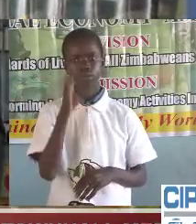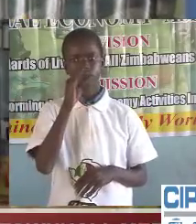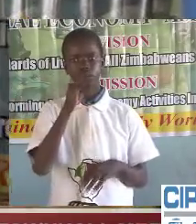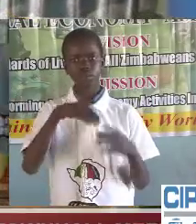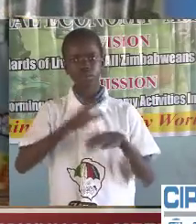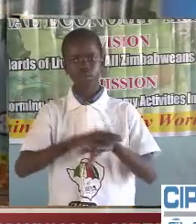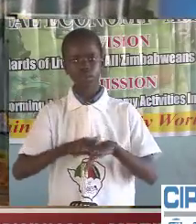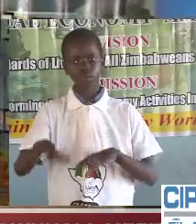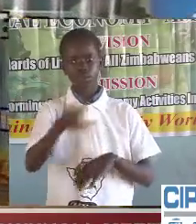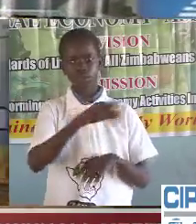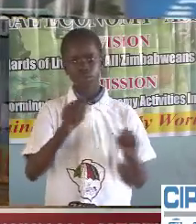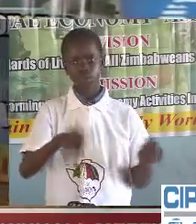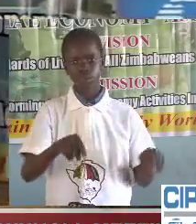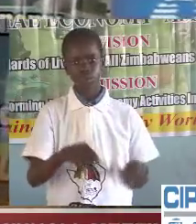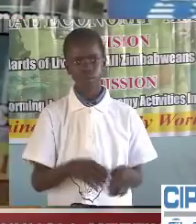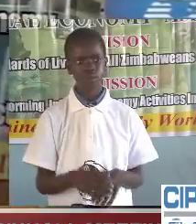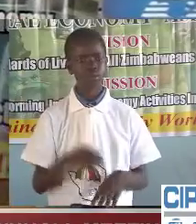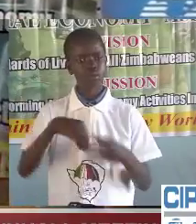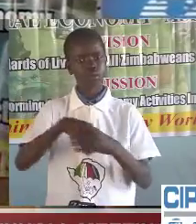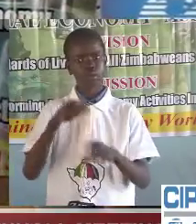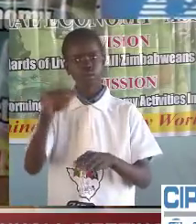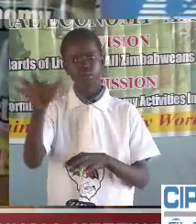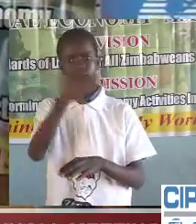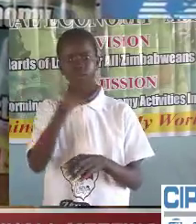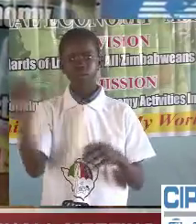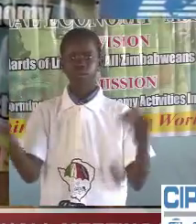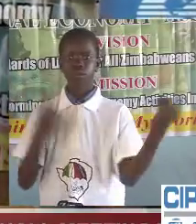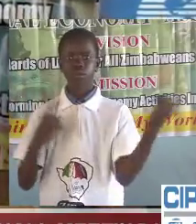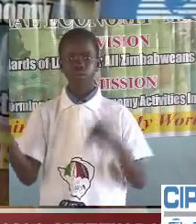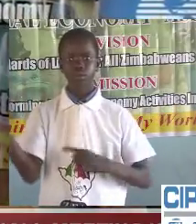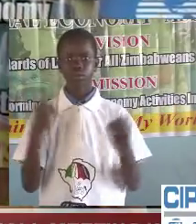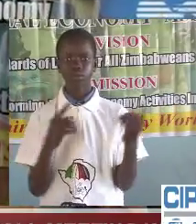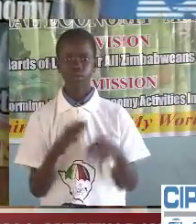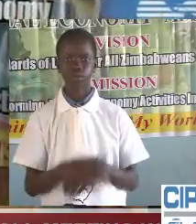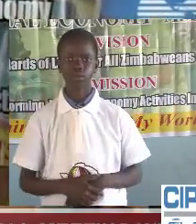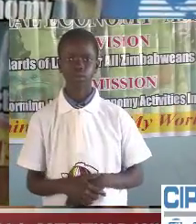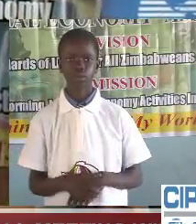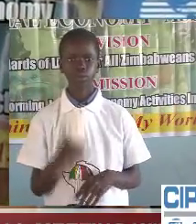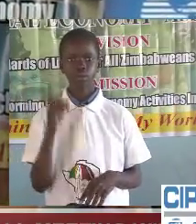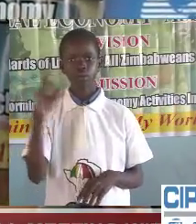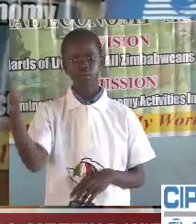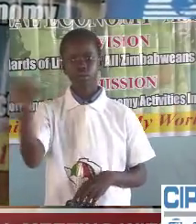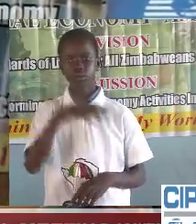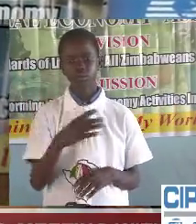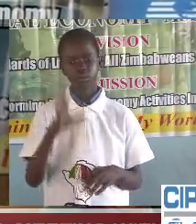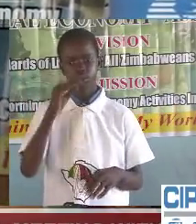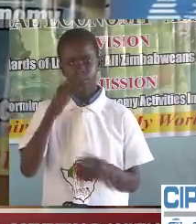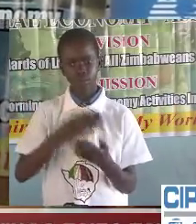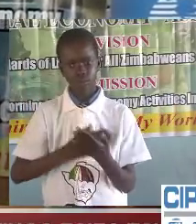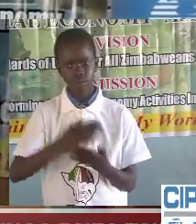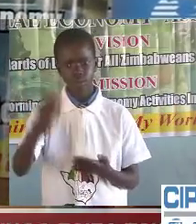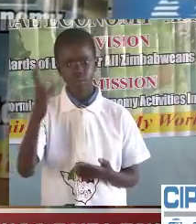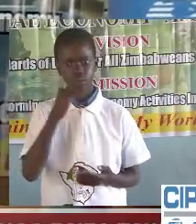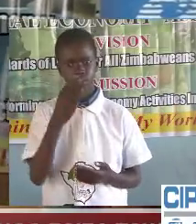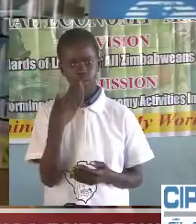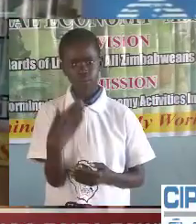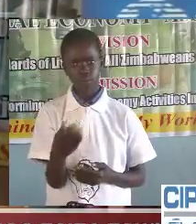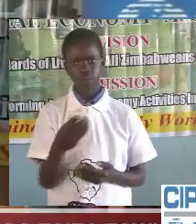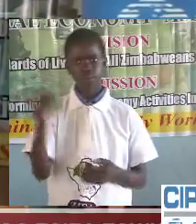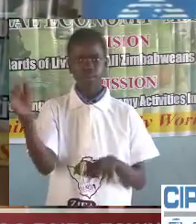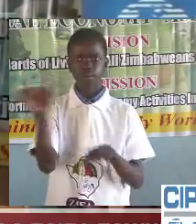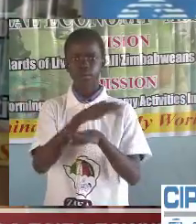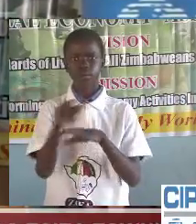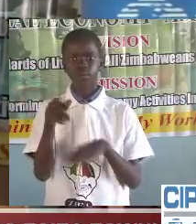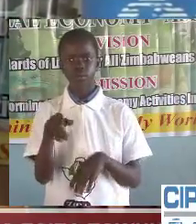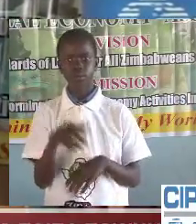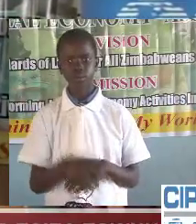muno nevamwe vakokwa vauya. Tikutarisira vamwe vachange vachiuya tichipfuura mberi neprogramu yedu. Asi pamusoro